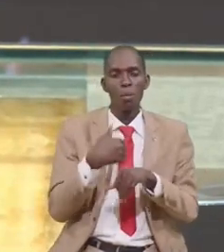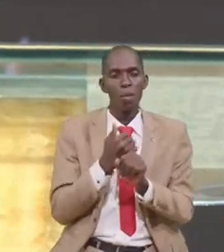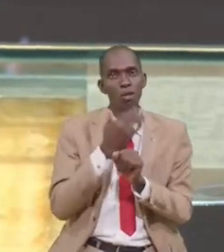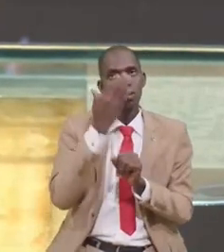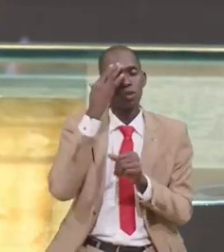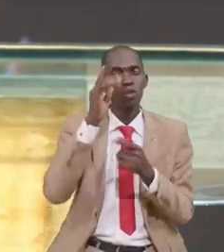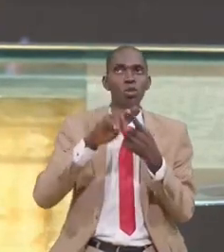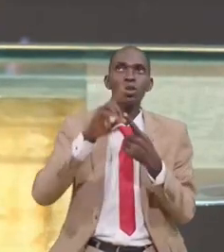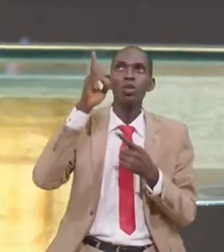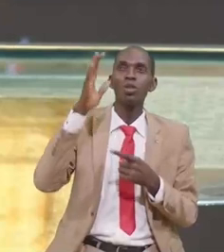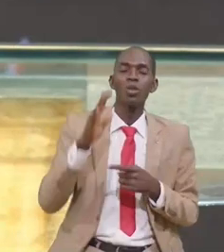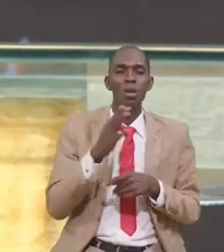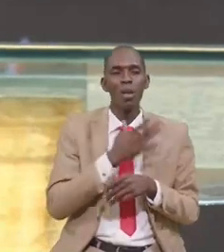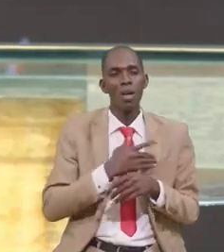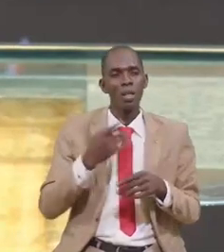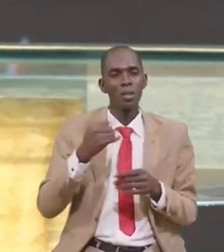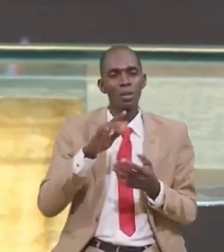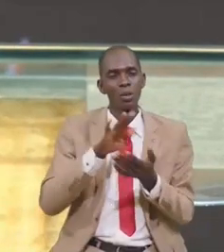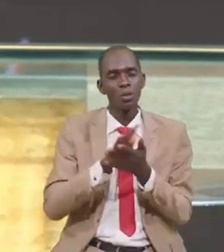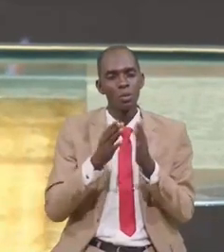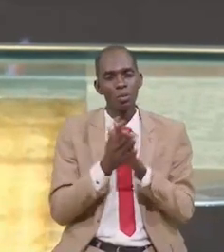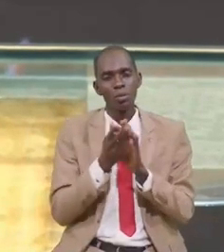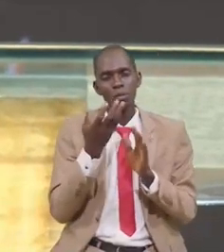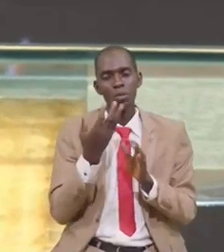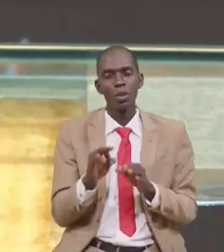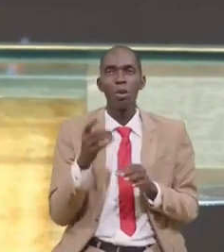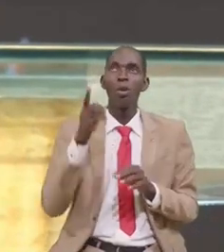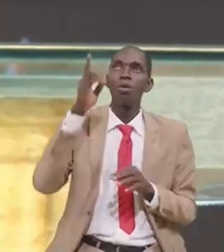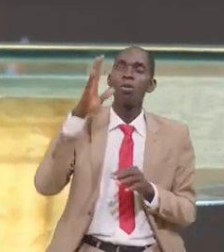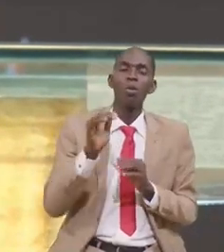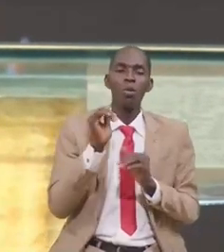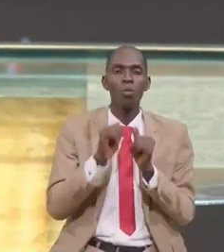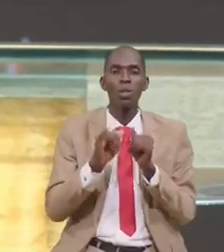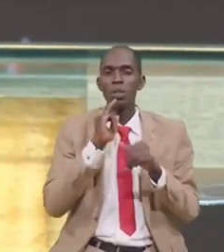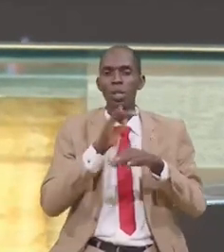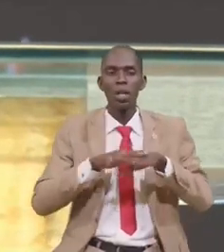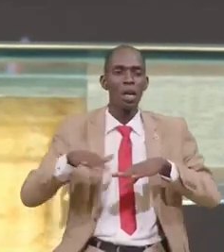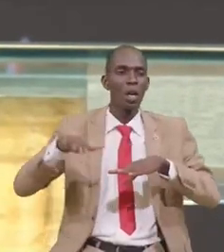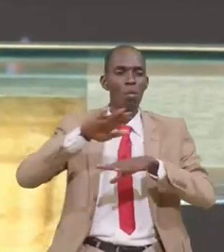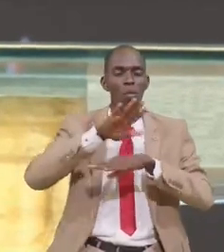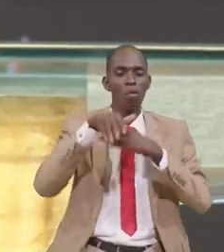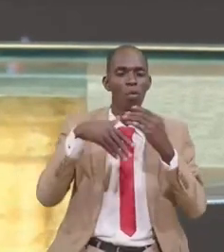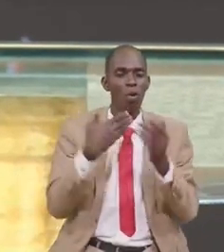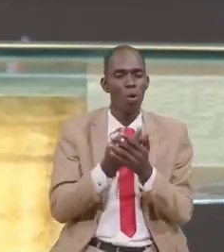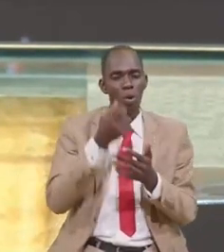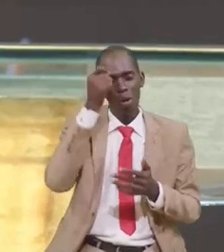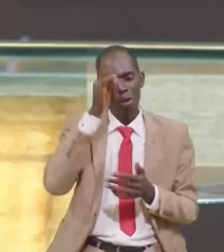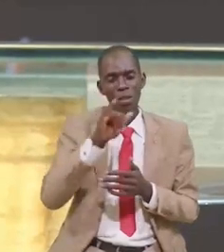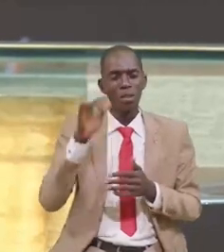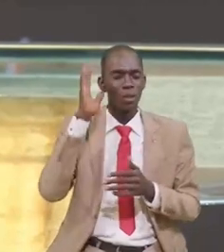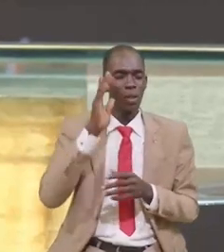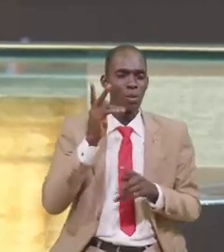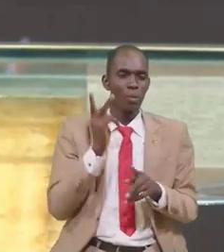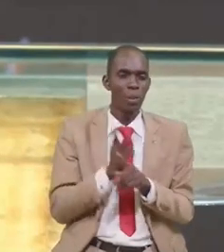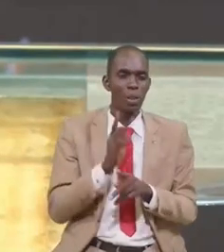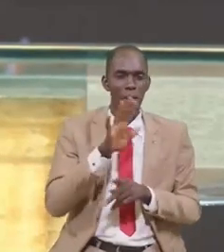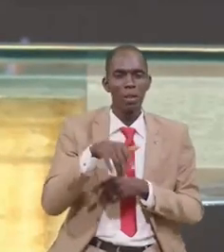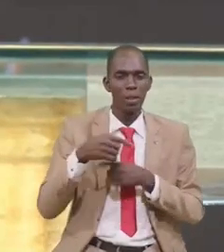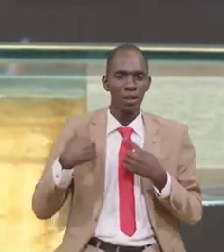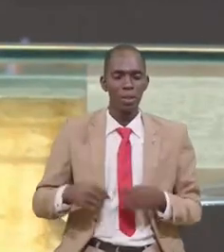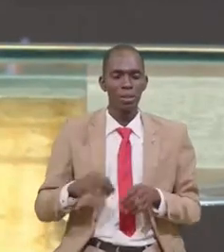Et la paix de Dieu qui surpasse toute intelligence gardera vos cœurs et